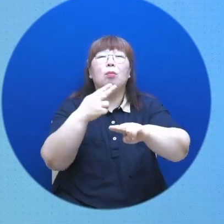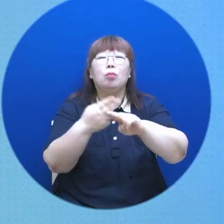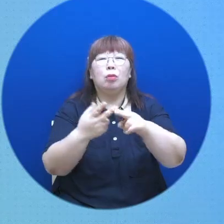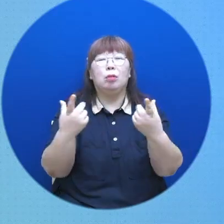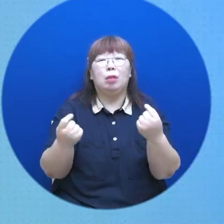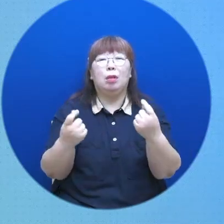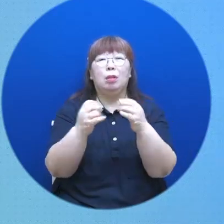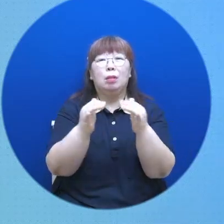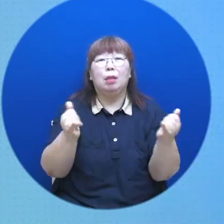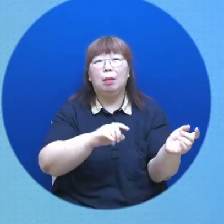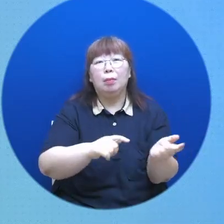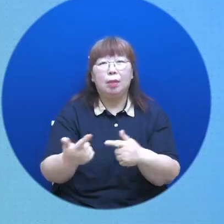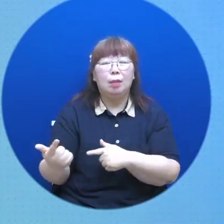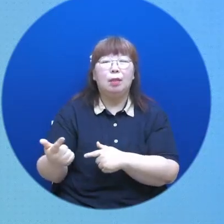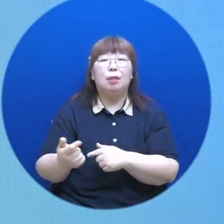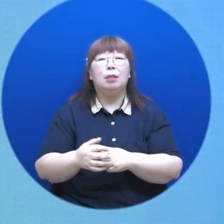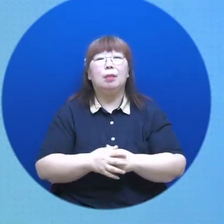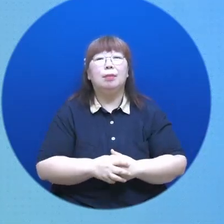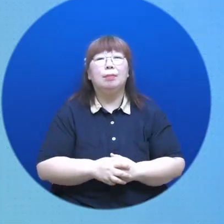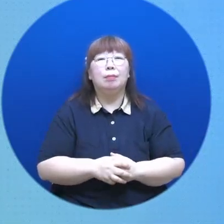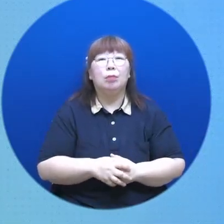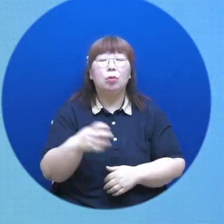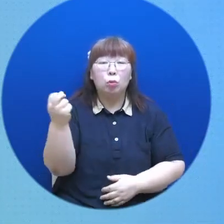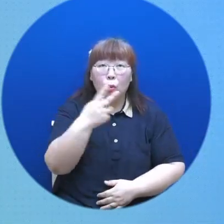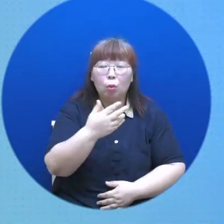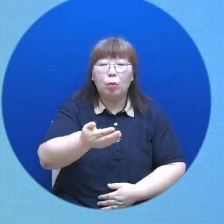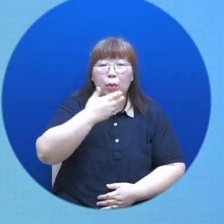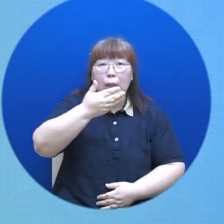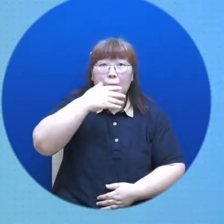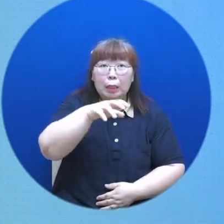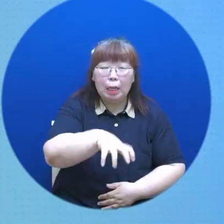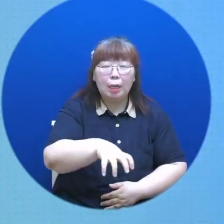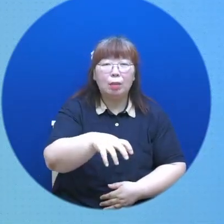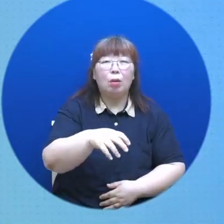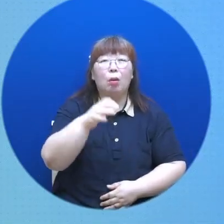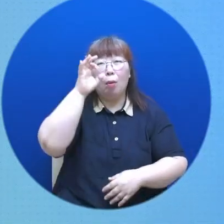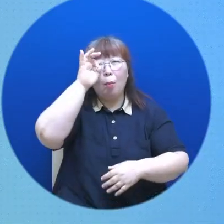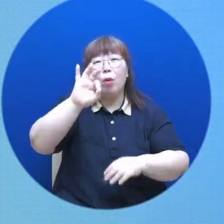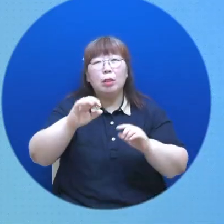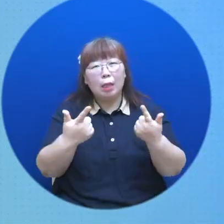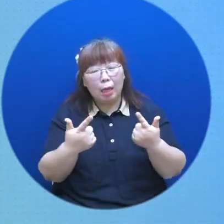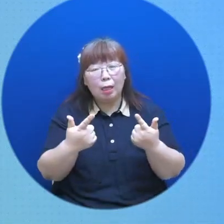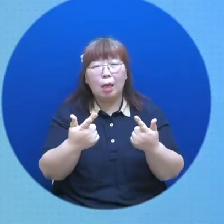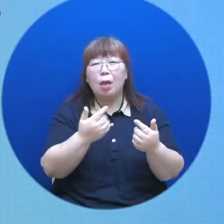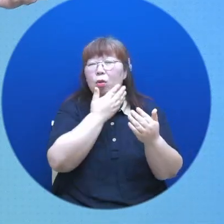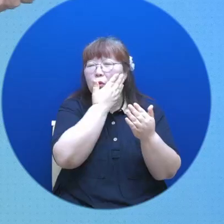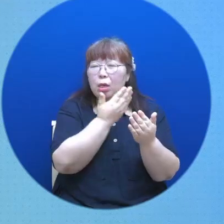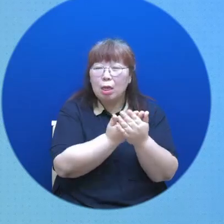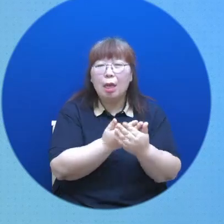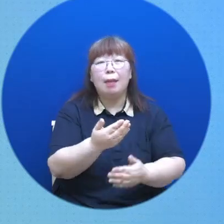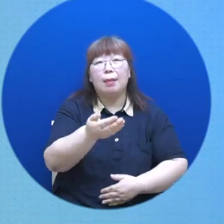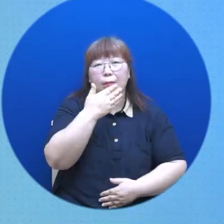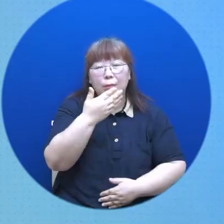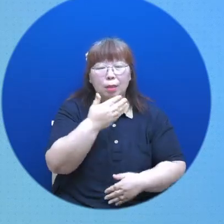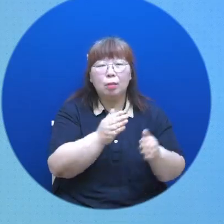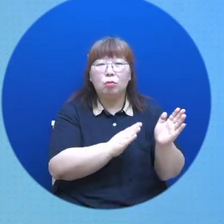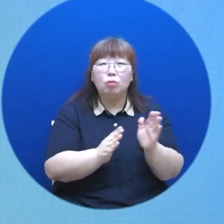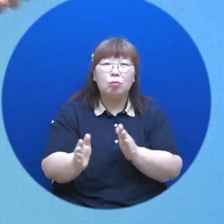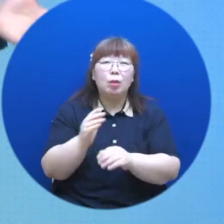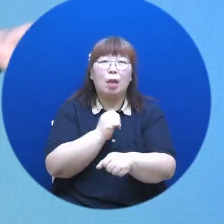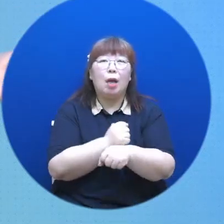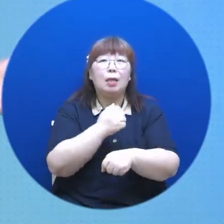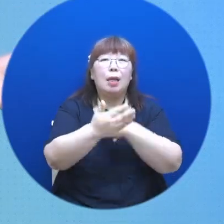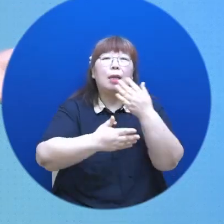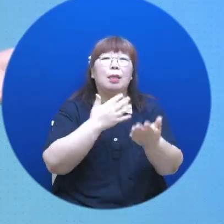거 아십니까? 또 식당에서 보이지 않게 귀한 음식들을 준비해 주시는